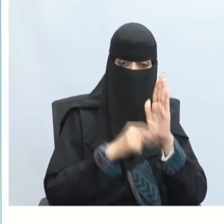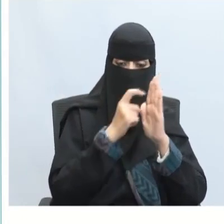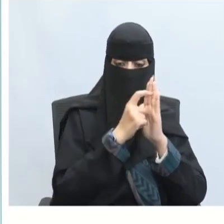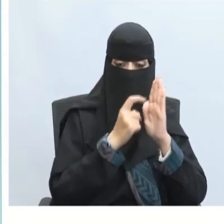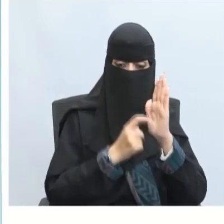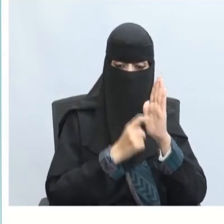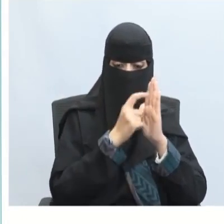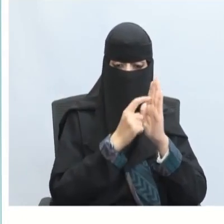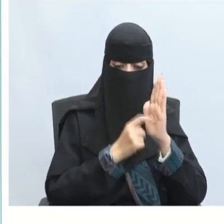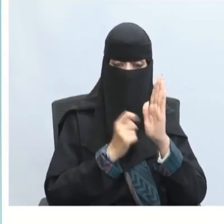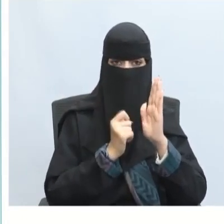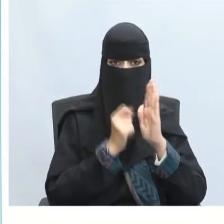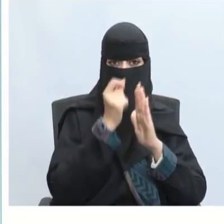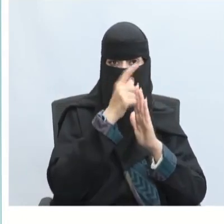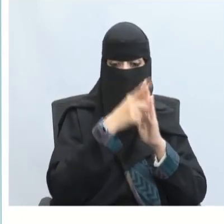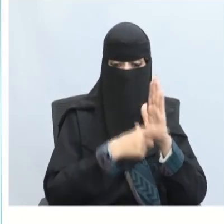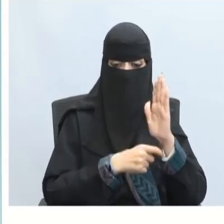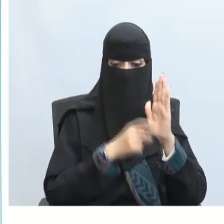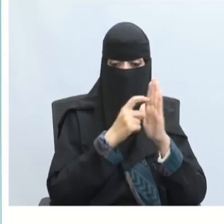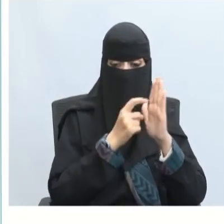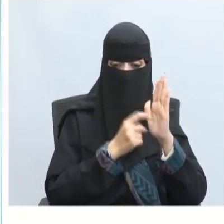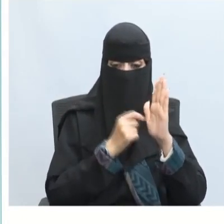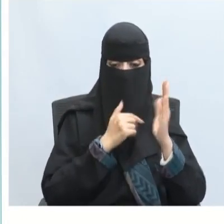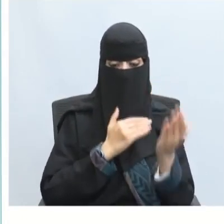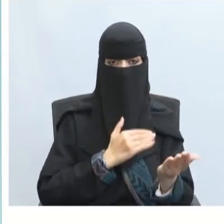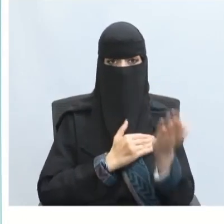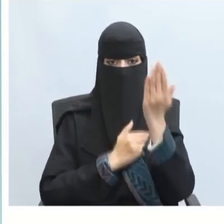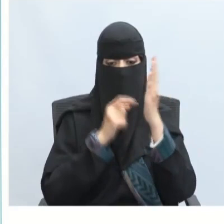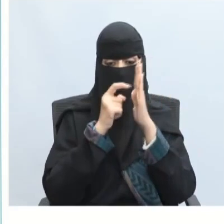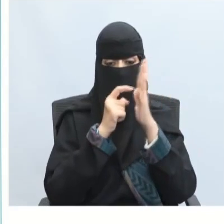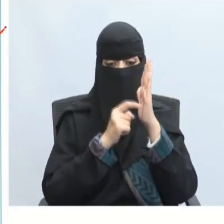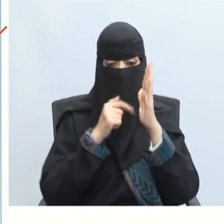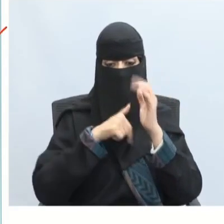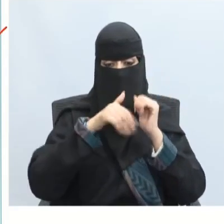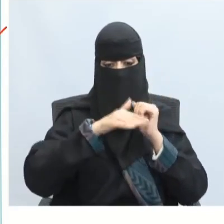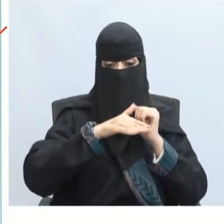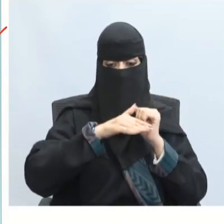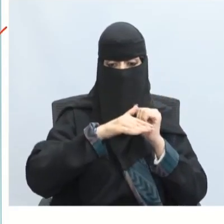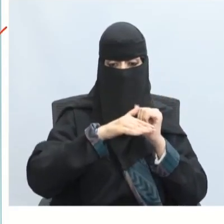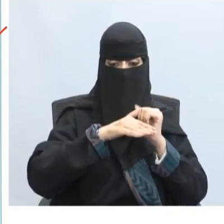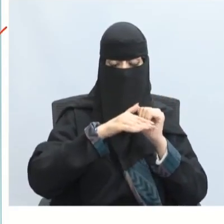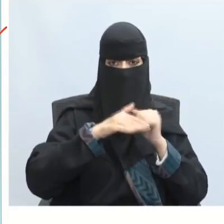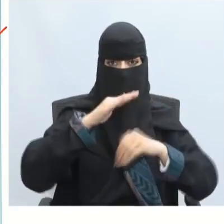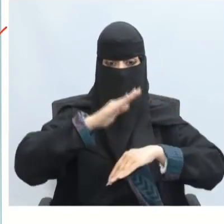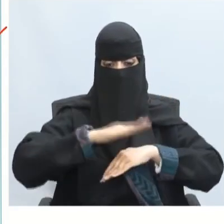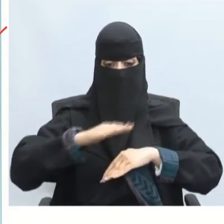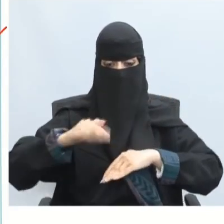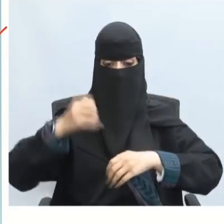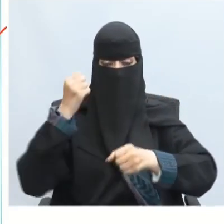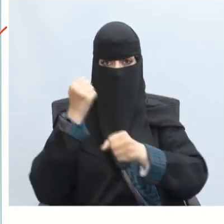لوائح تنفيذيه ثانيا لوائح تنظيميه وتصدر